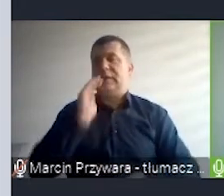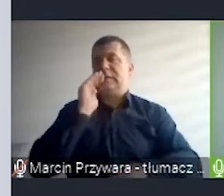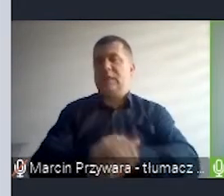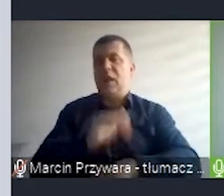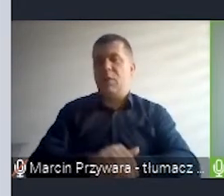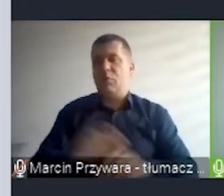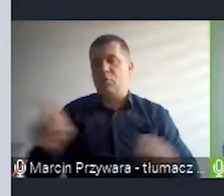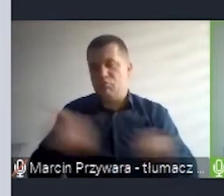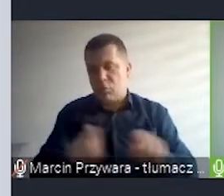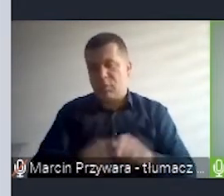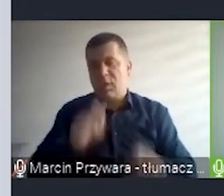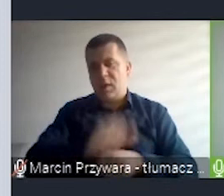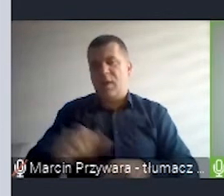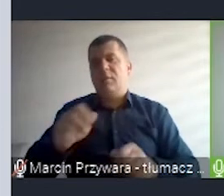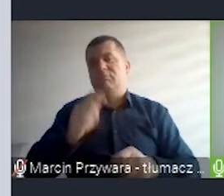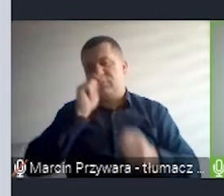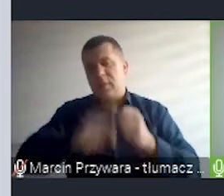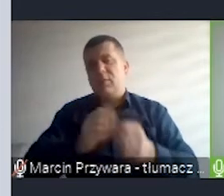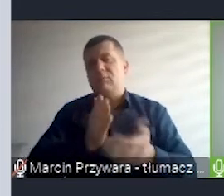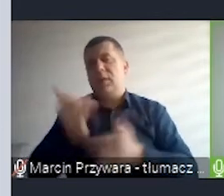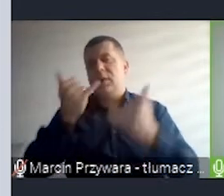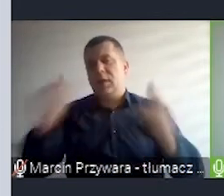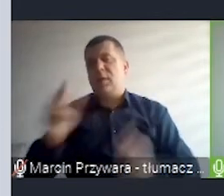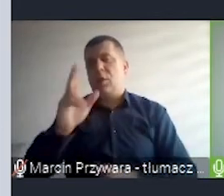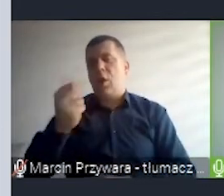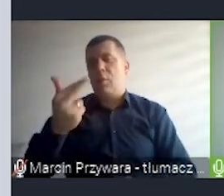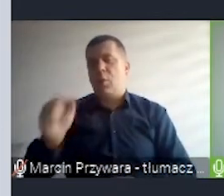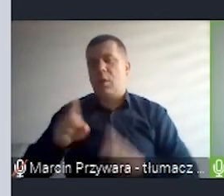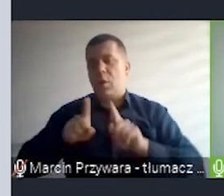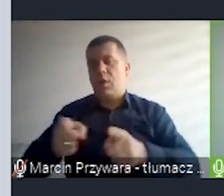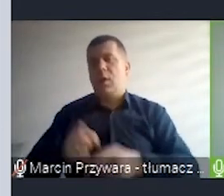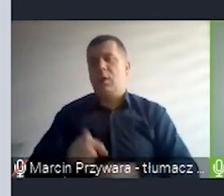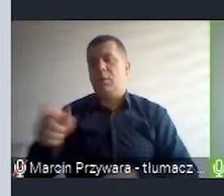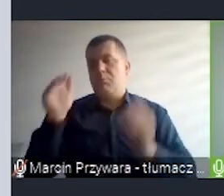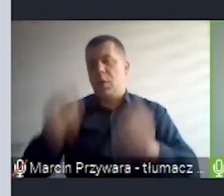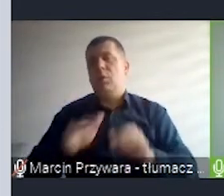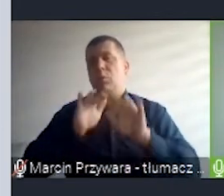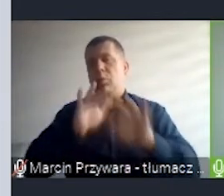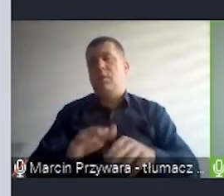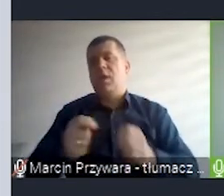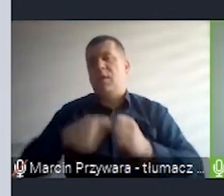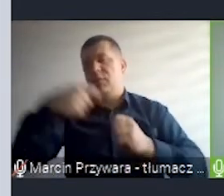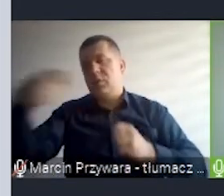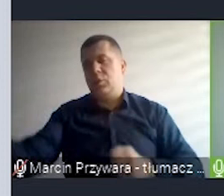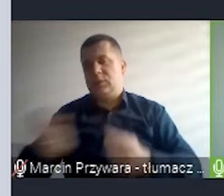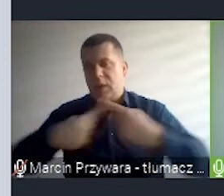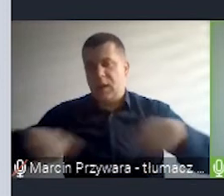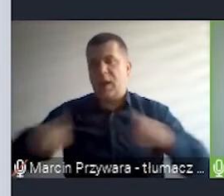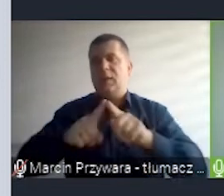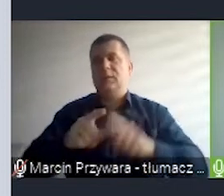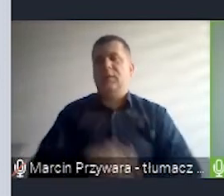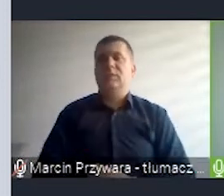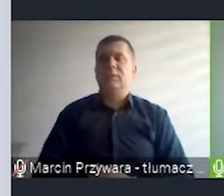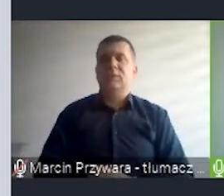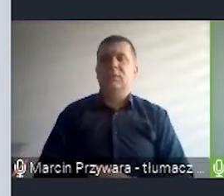Zamówienia również są weryfikowane przez inną komórkę organizacyjną. To może wpływać na wydłużanie się realizacji tych kontroli,